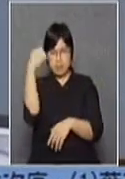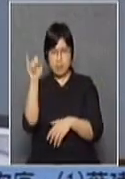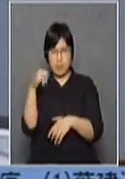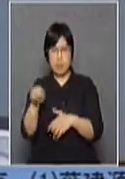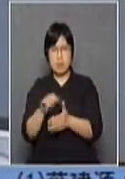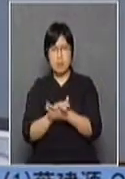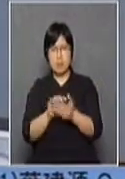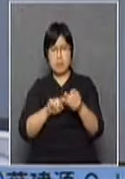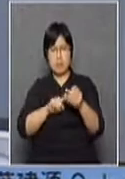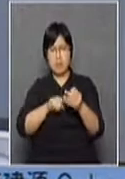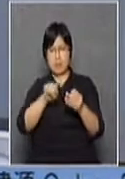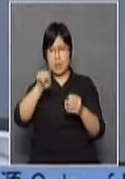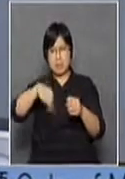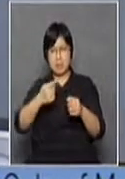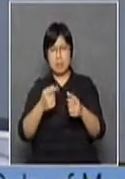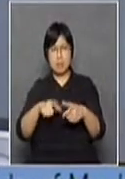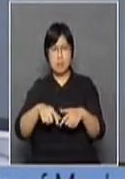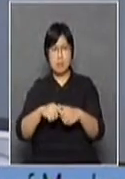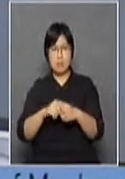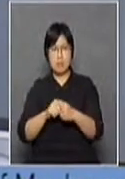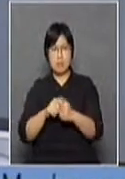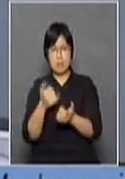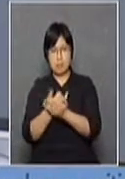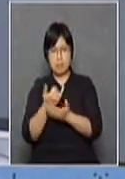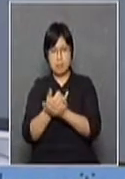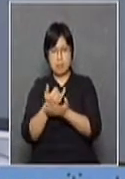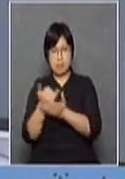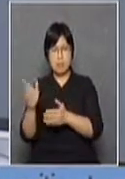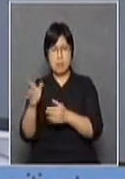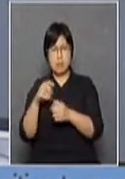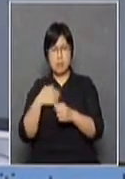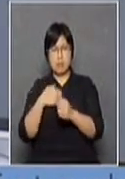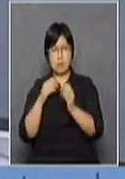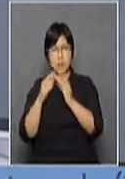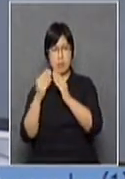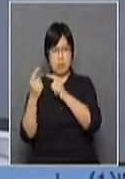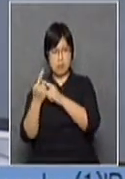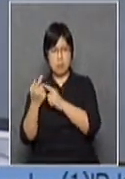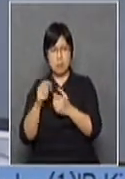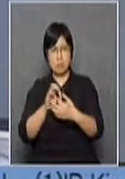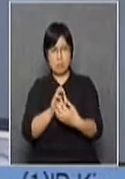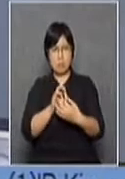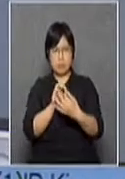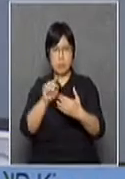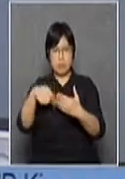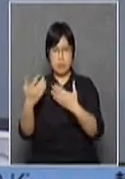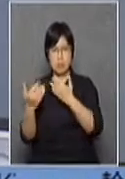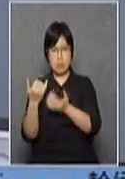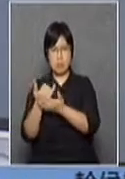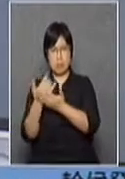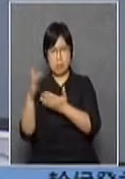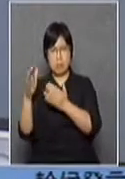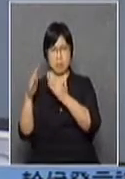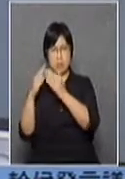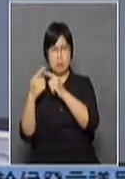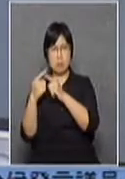霖作為一個呢一個死難者嘅家屬，聯絡咗其他嘅死難者家屬，